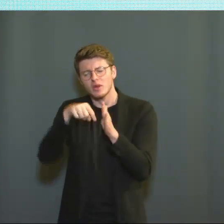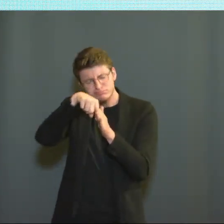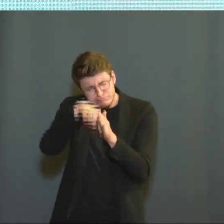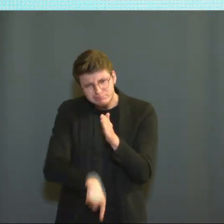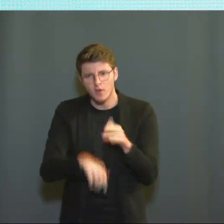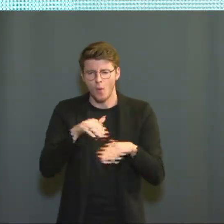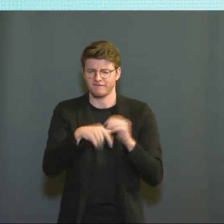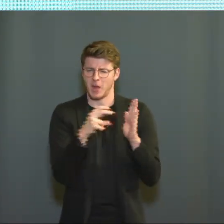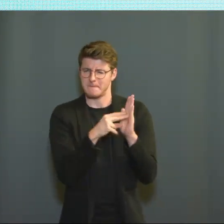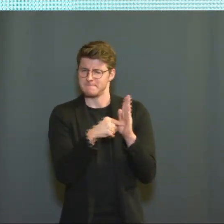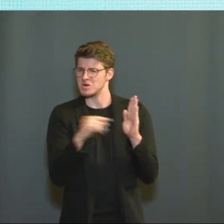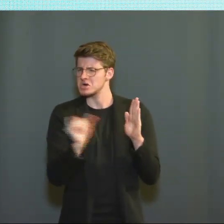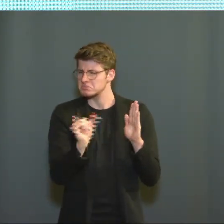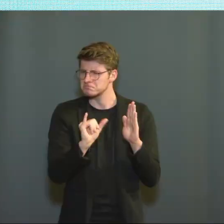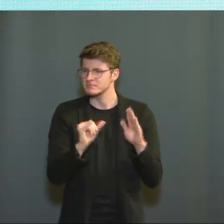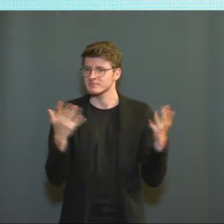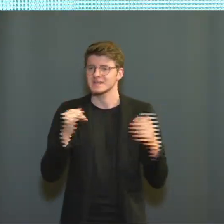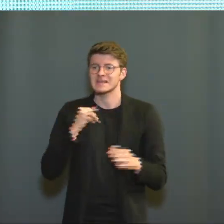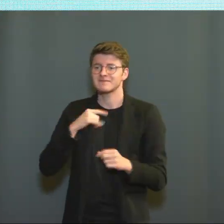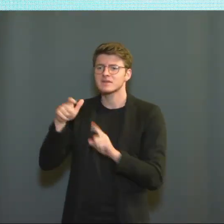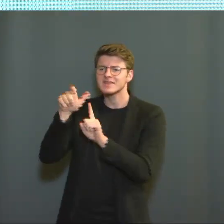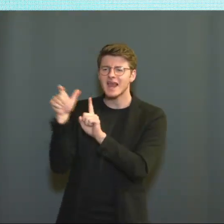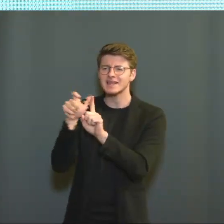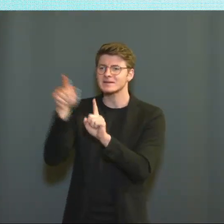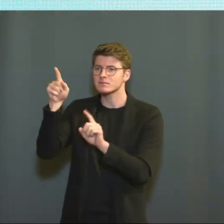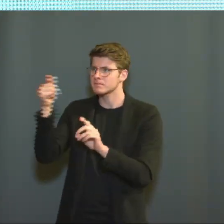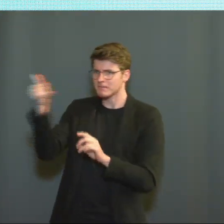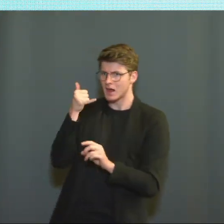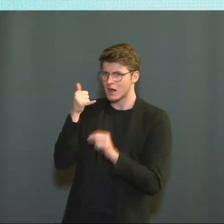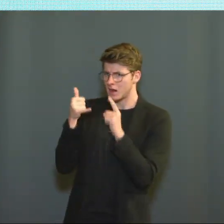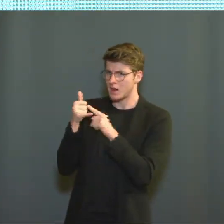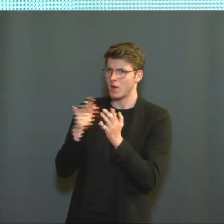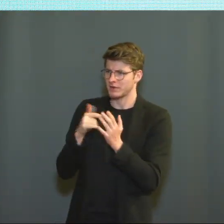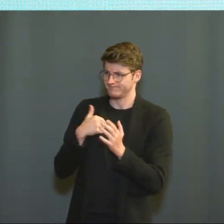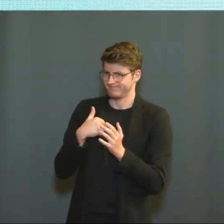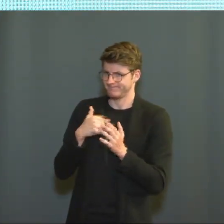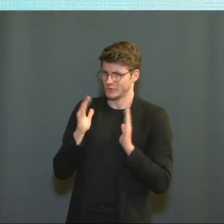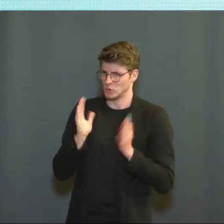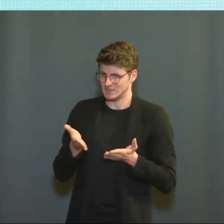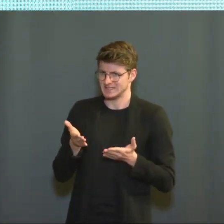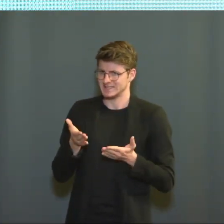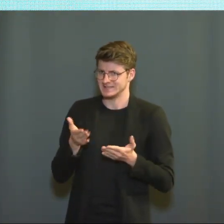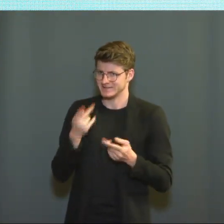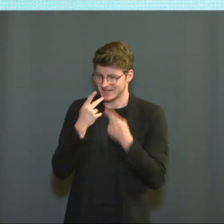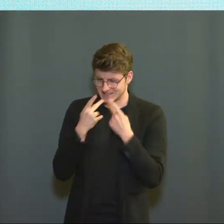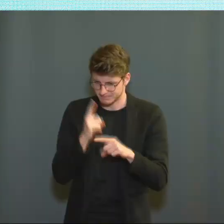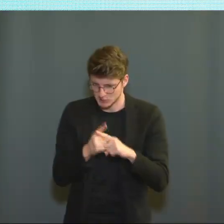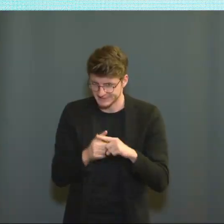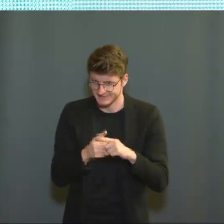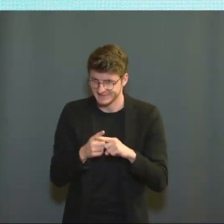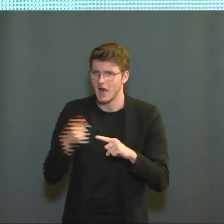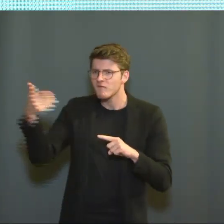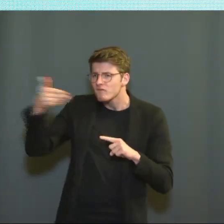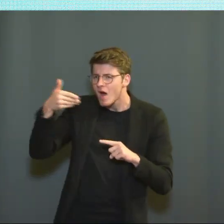een contactonderzoeker u belt na een positief resultaat om uw nauwe contacten te kennen, dan zal u enkel